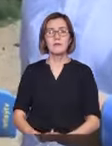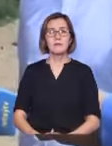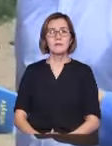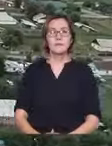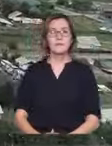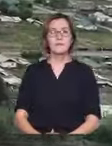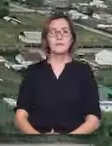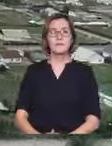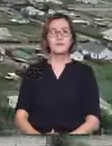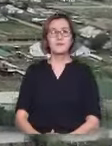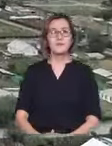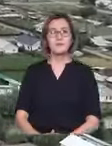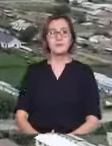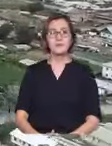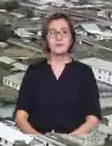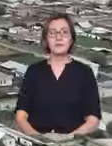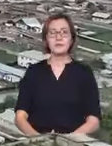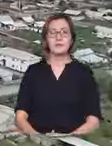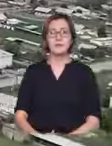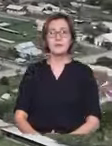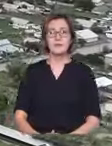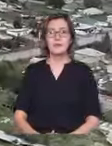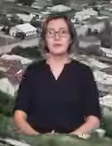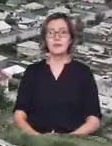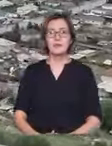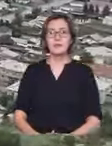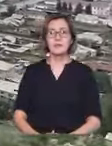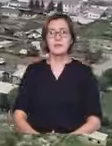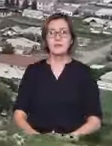Қыдырбайқызы, Жандос Өмірбай, Данияр Мұстафаев, Жетісу телеарнасы, Райымбек ауданынан.